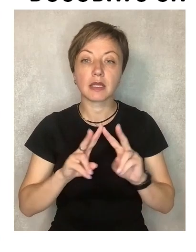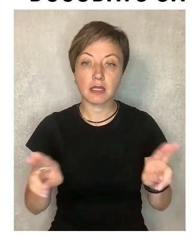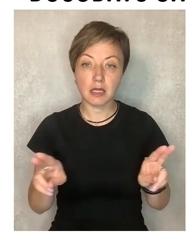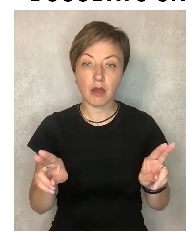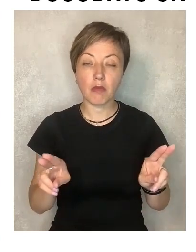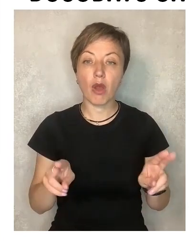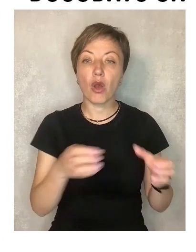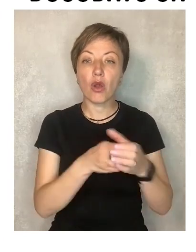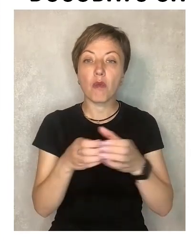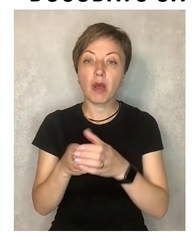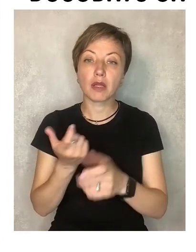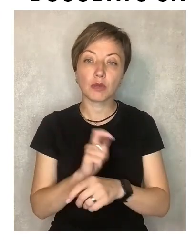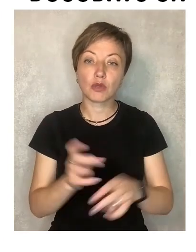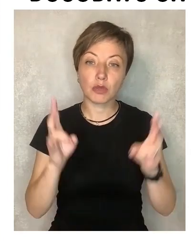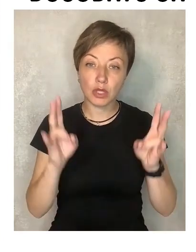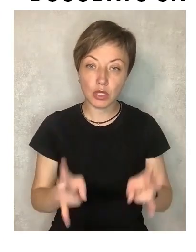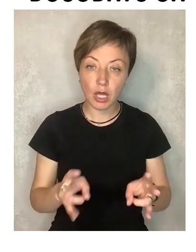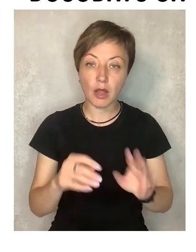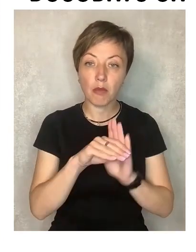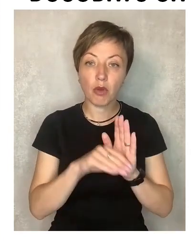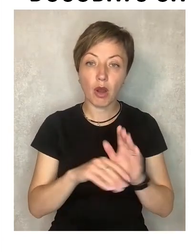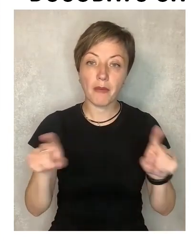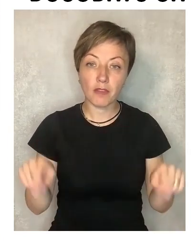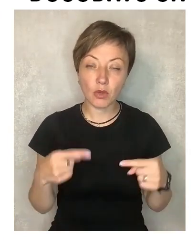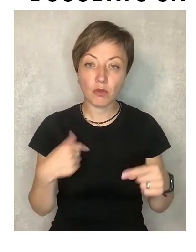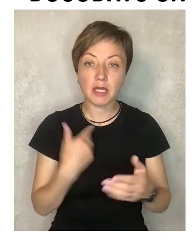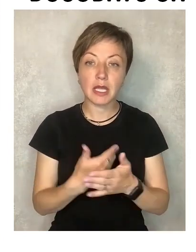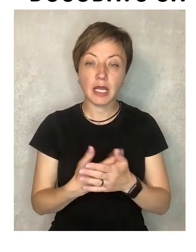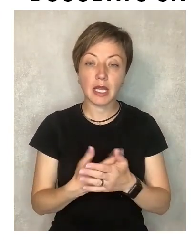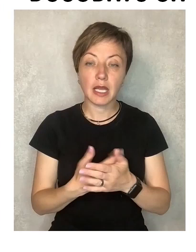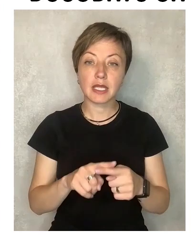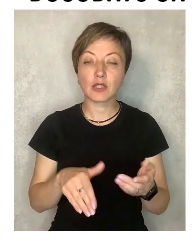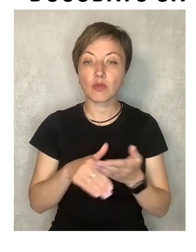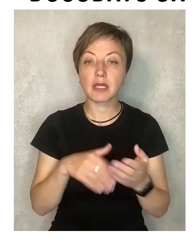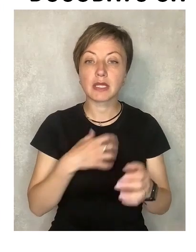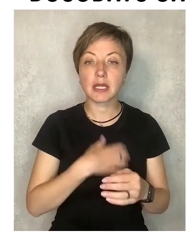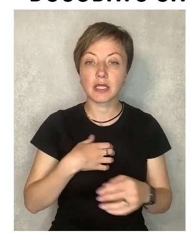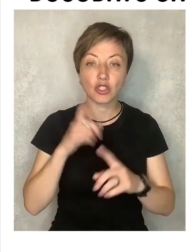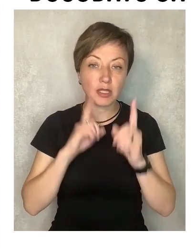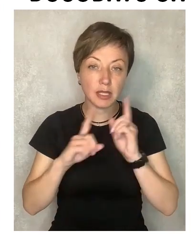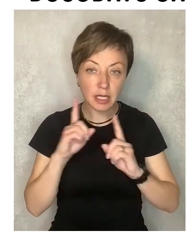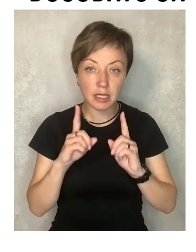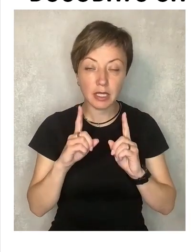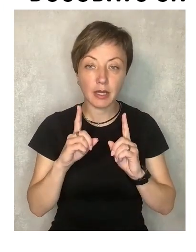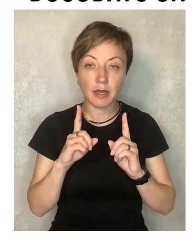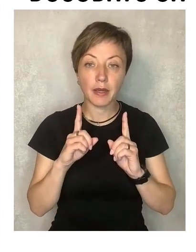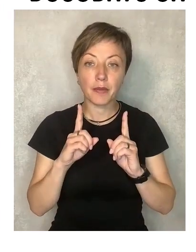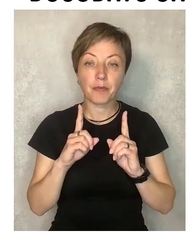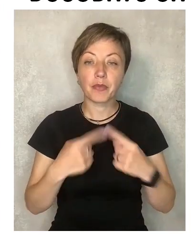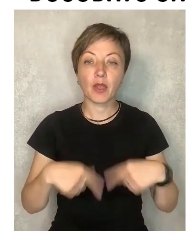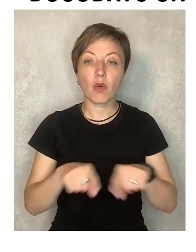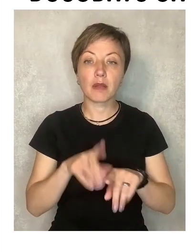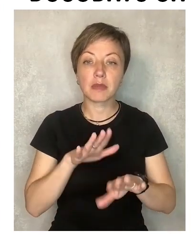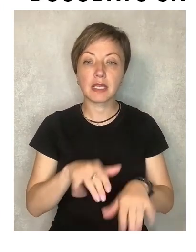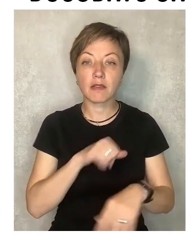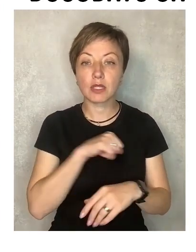які більше постраждали, програми відновлення. Мені здається, що цей інструмент стратегічних сесій органи місцевого